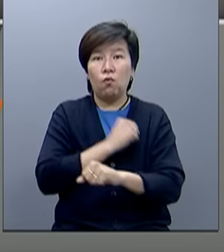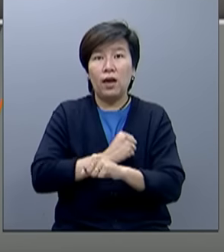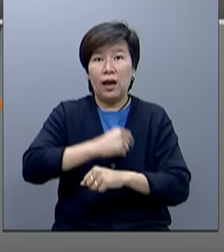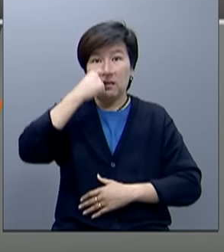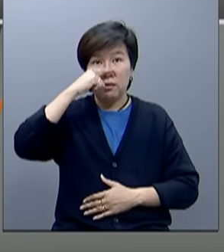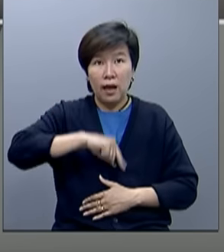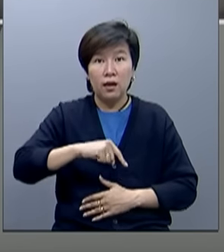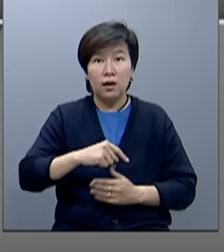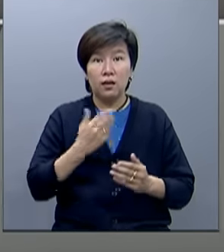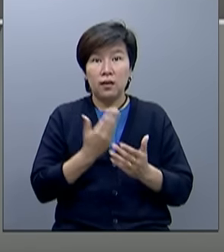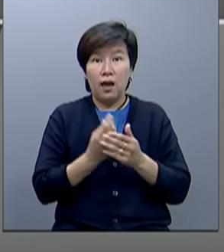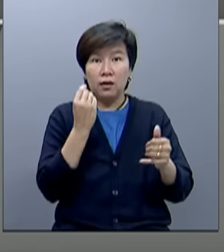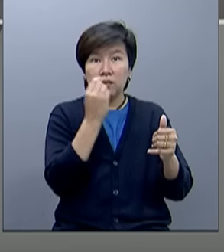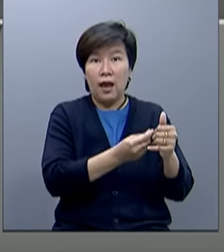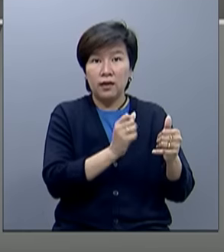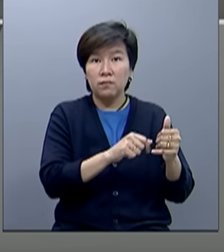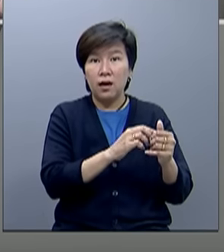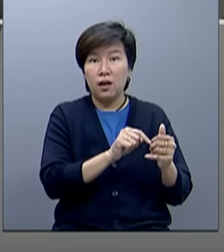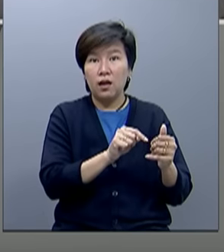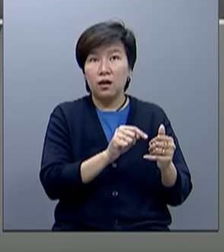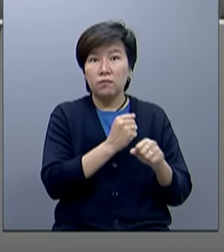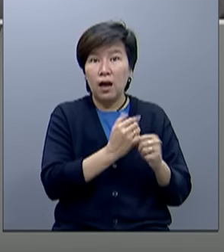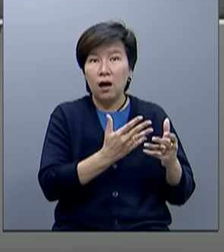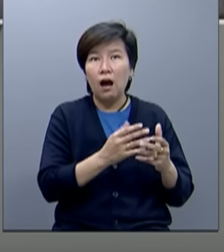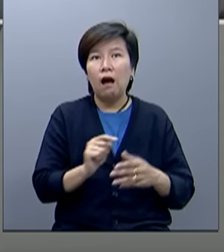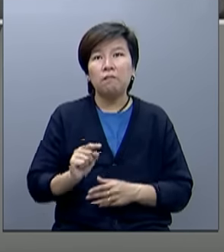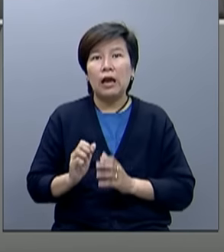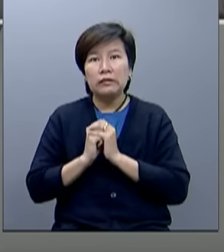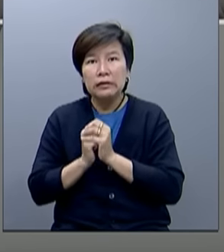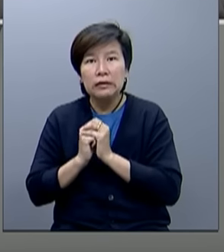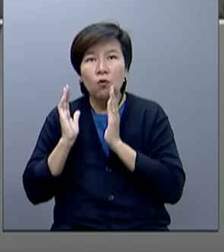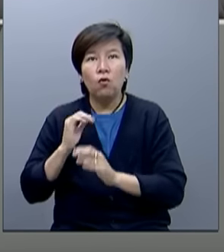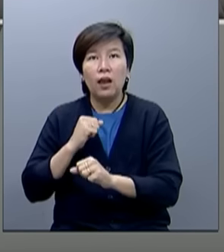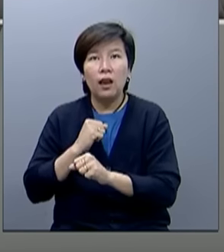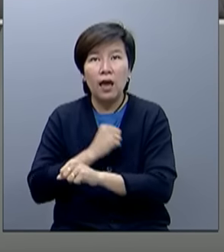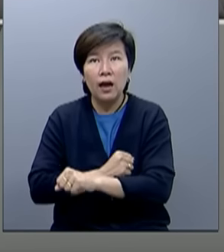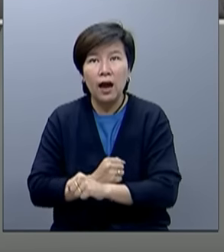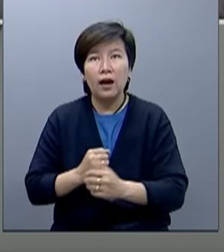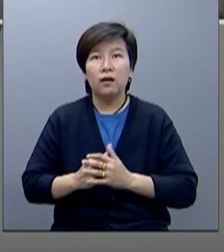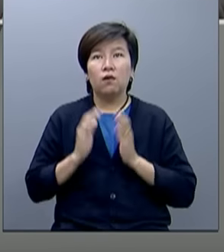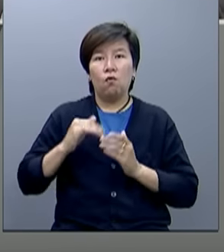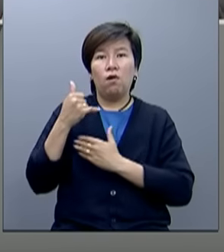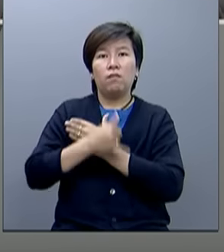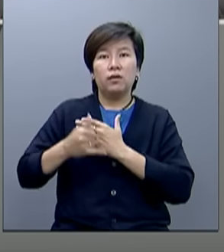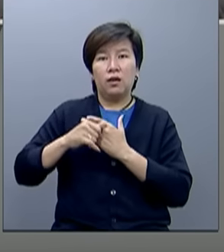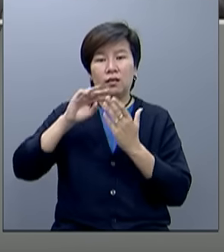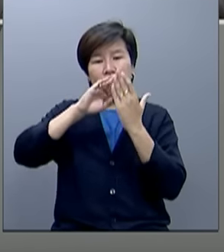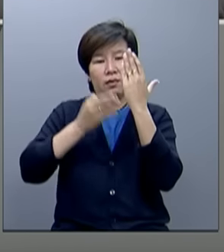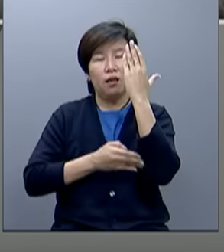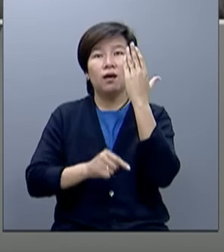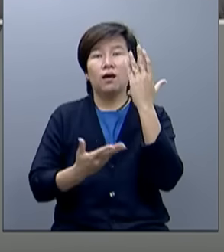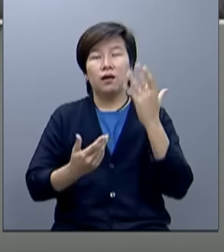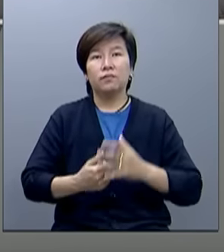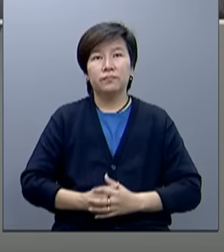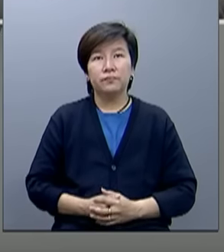ปรากฏว่าว่าไม่เลยครับไปสำรวจมาเนี่ยส่วนใหญ่จะเป็นแรงงานจีนแล้วก็รวมไปถึงแรงงานประเทศเพื่อนบ้านซะมากกว่าทีนี้